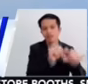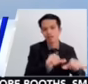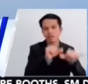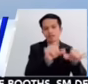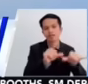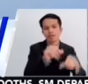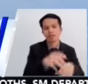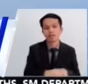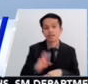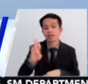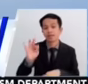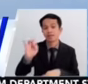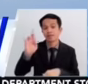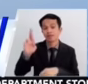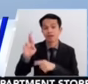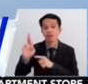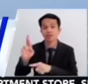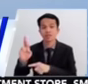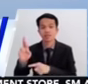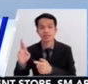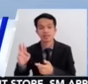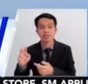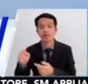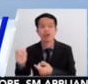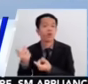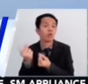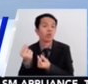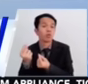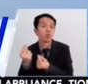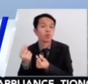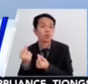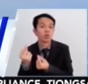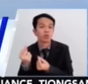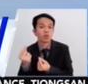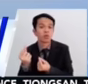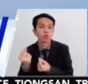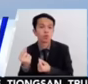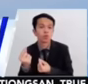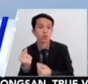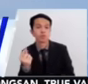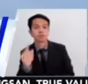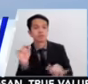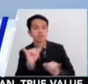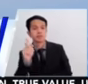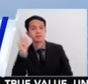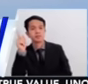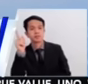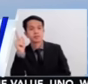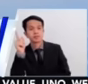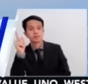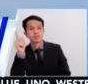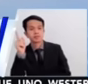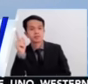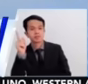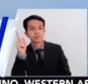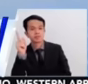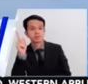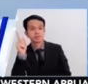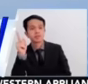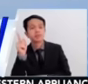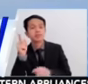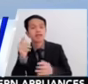naman, itong BRP Dato Sanday, ang ginagawa naman talaga nila is ganito, naghahatid sila ng tulong sa mga